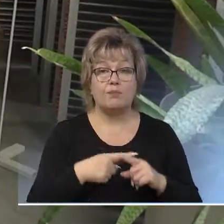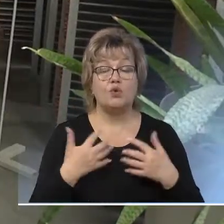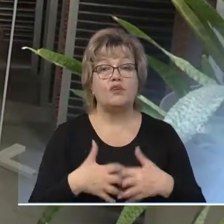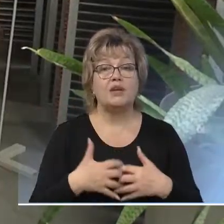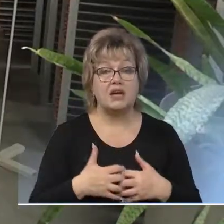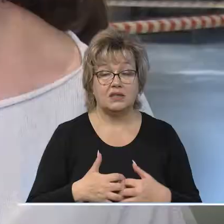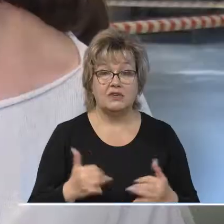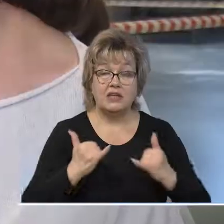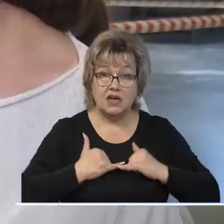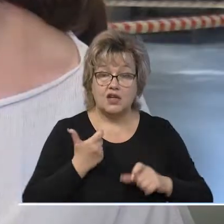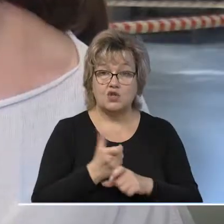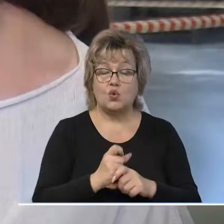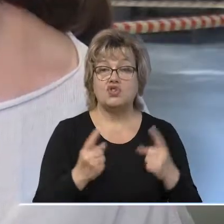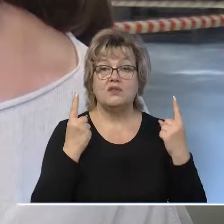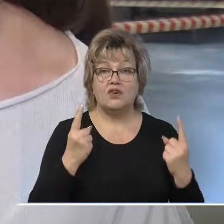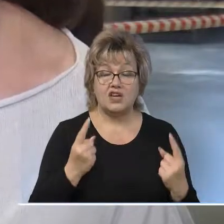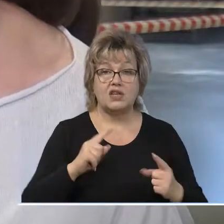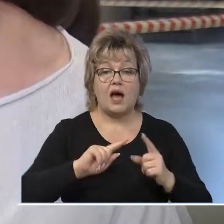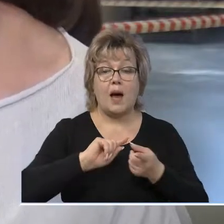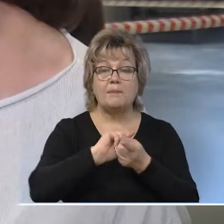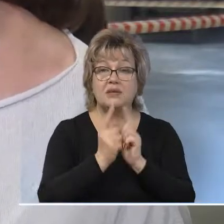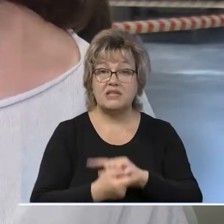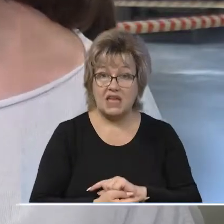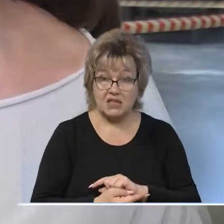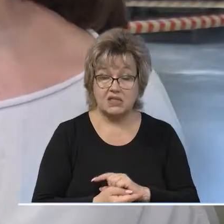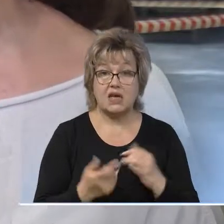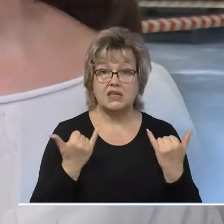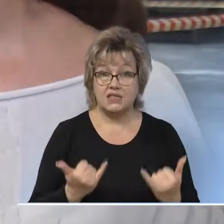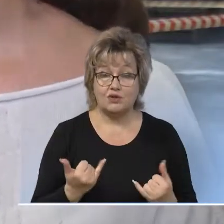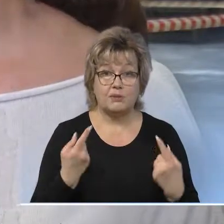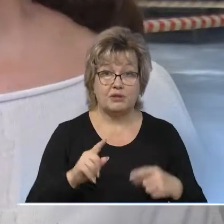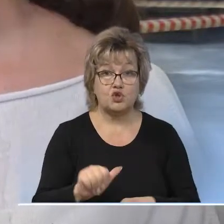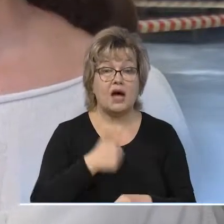мясных полуфабрикатов. Для нас очень важна оптимизация на сегодня, потому что